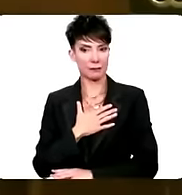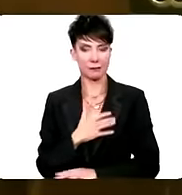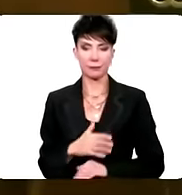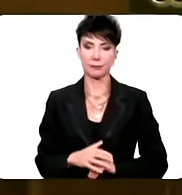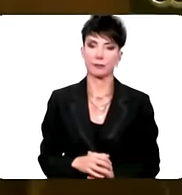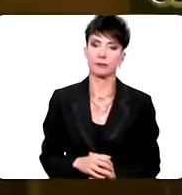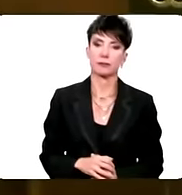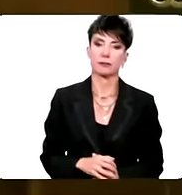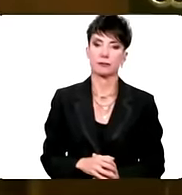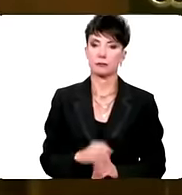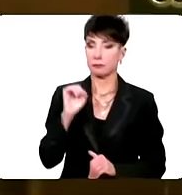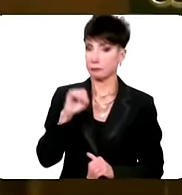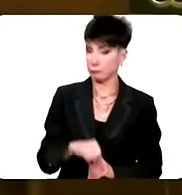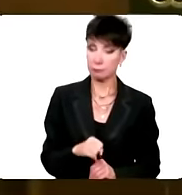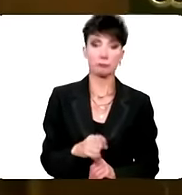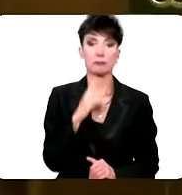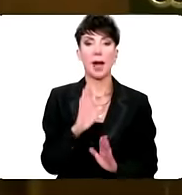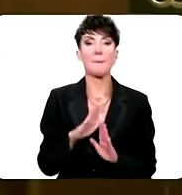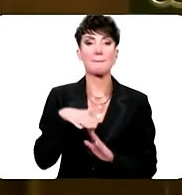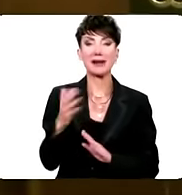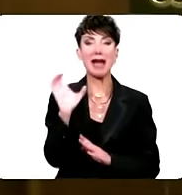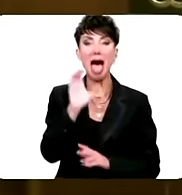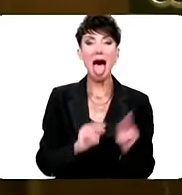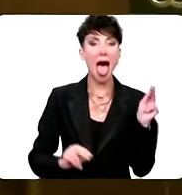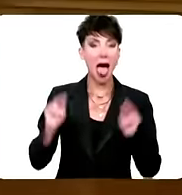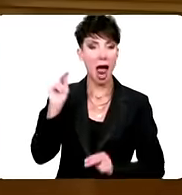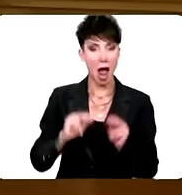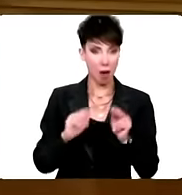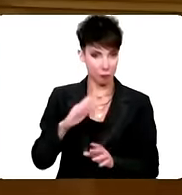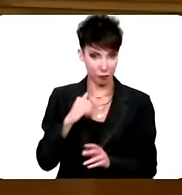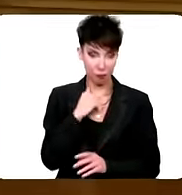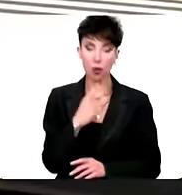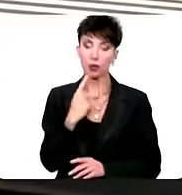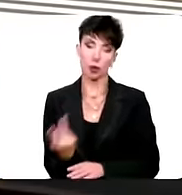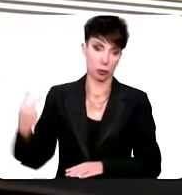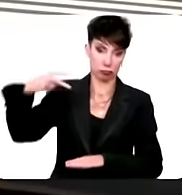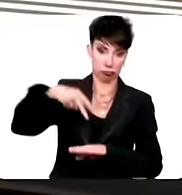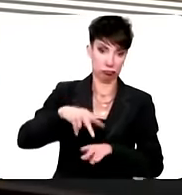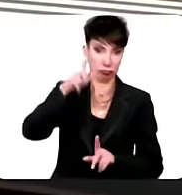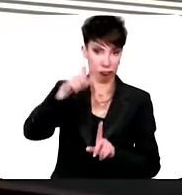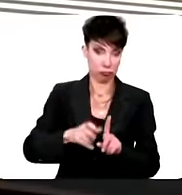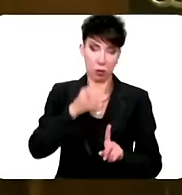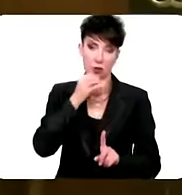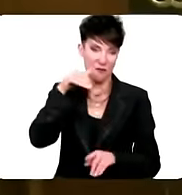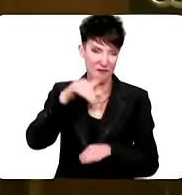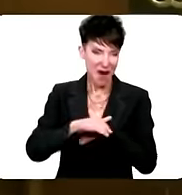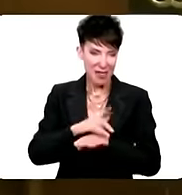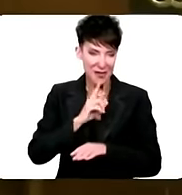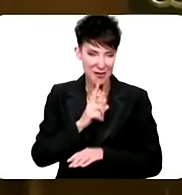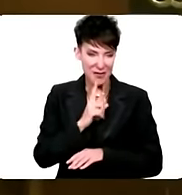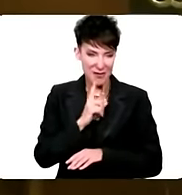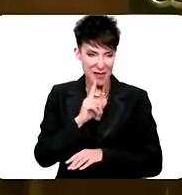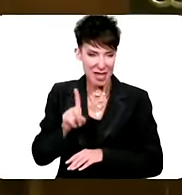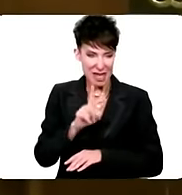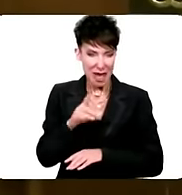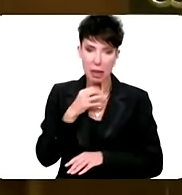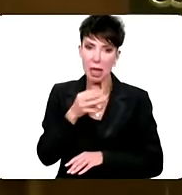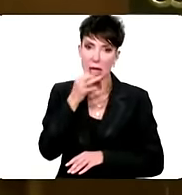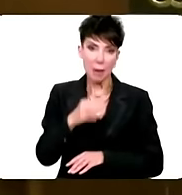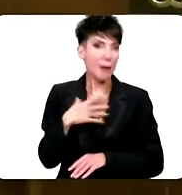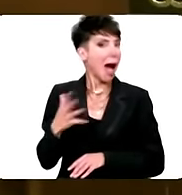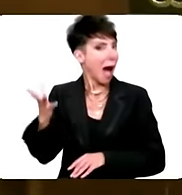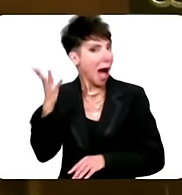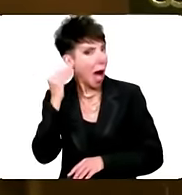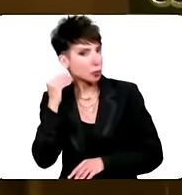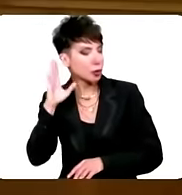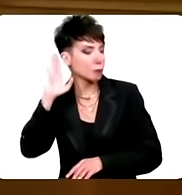πρώτο σας μήνυμα, είπατε ότι ακούσατε την φωνή και την εντολή του λαού. Ναι. Θα κρατήσω ότι η φωνή είναι το τι συνέβη, τι δυσαρέστησε